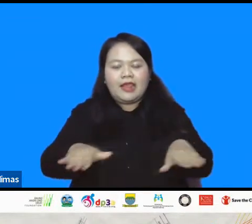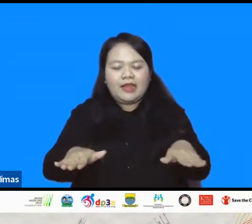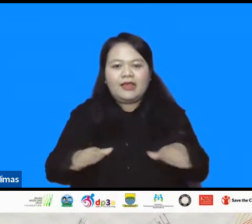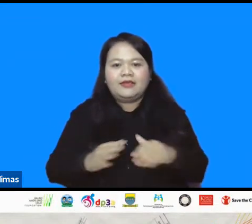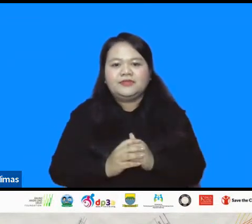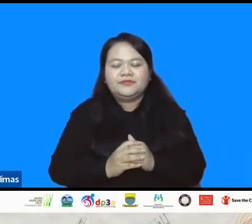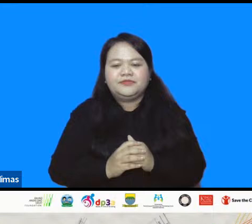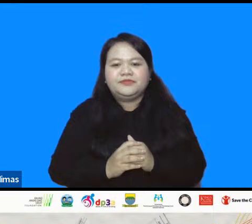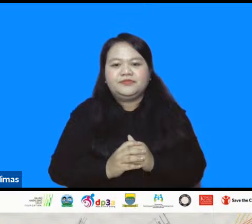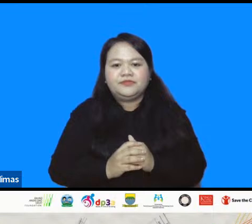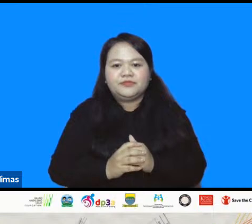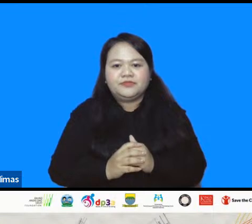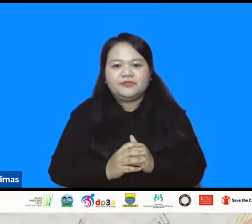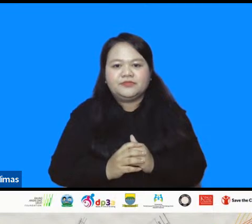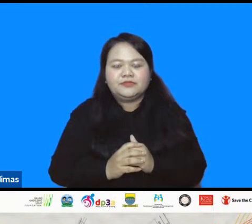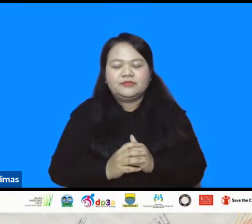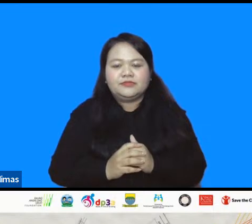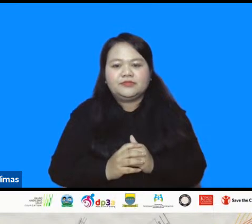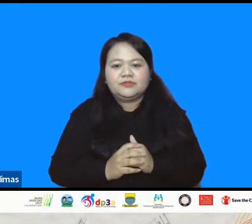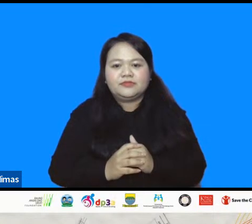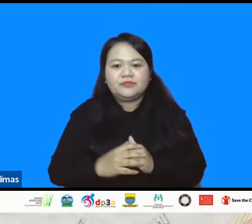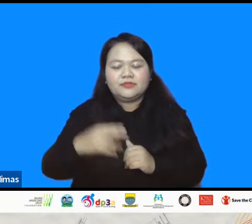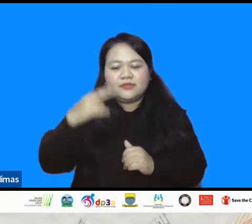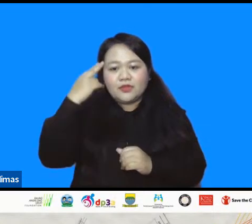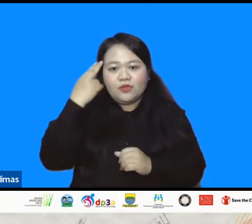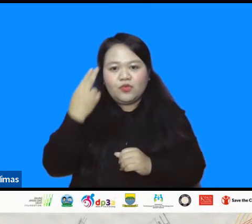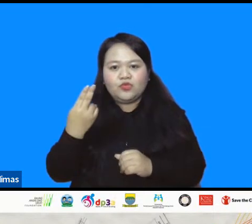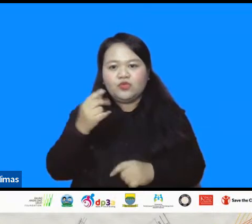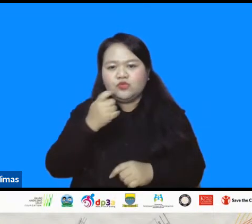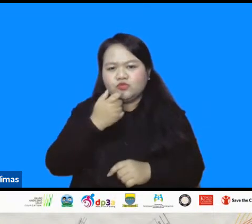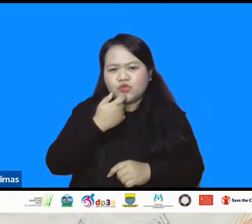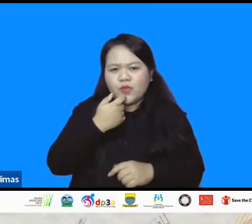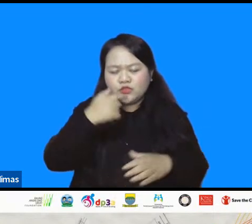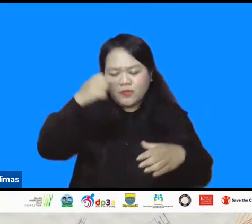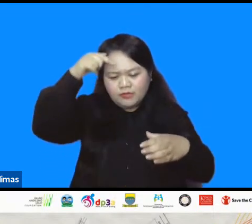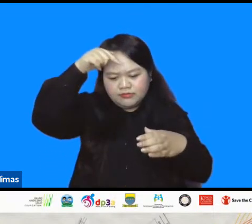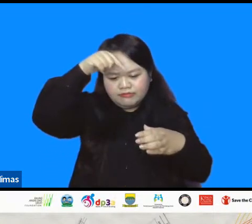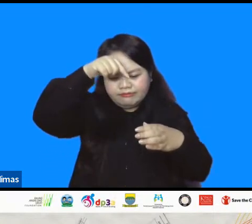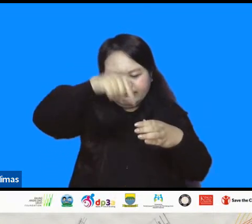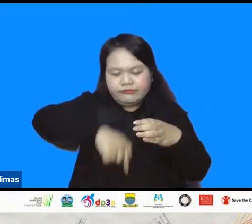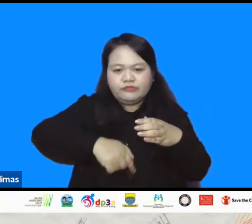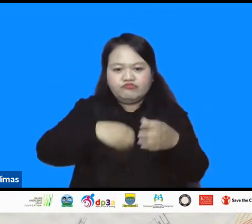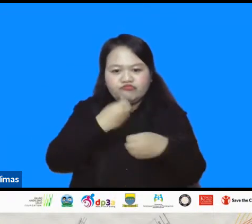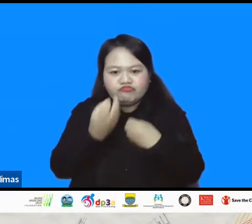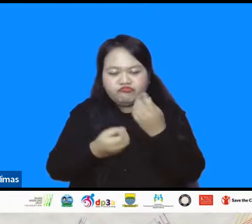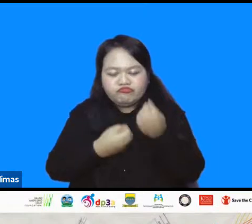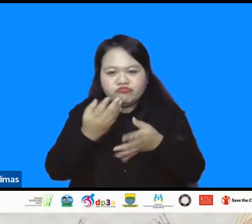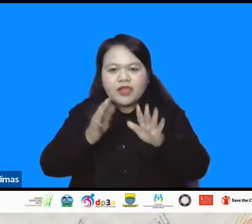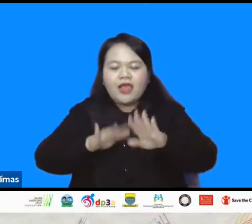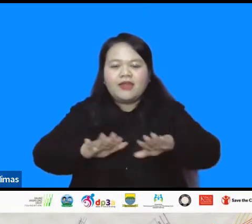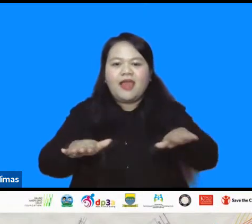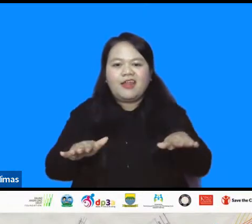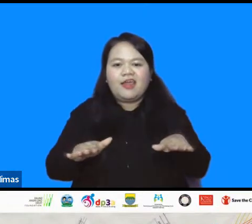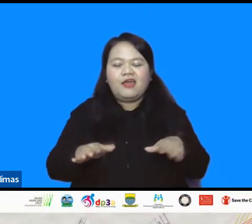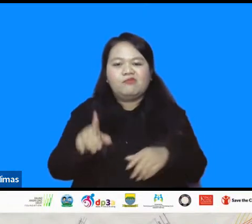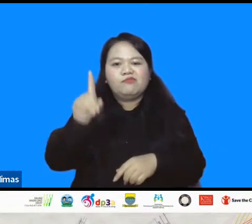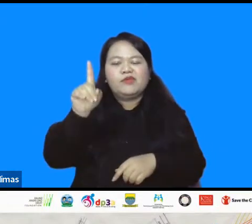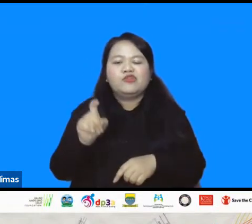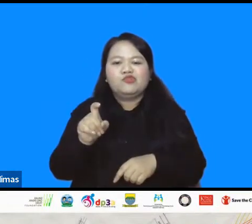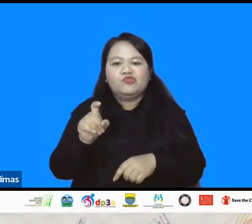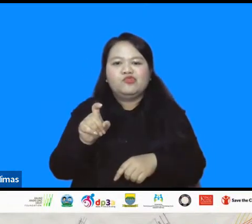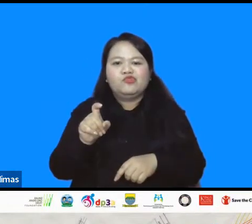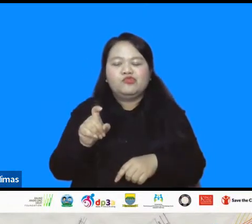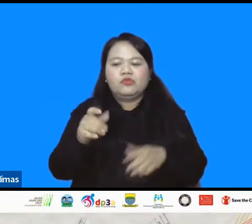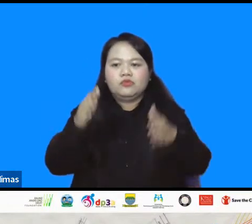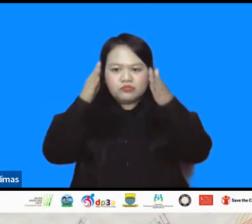saya, dalam mencoba menggali suara-suara anak yang memang perlu